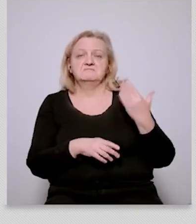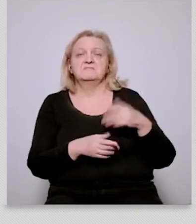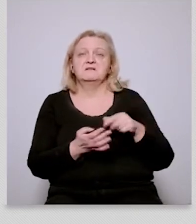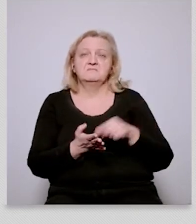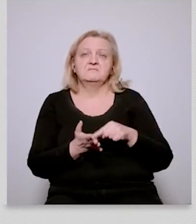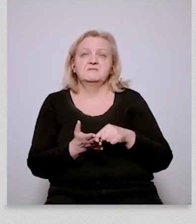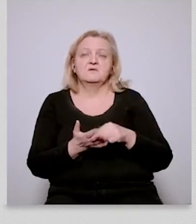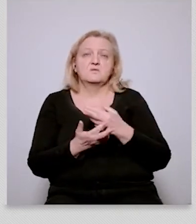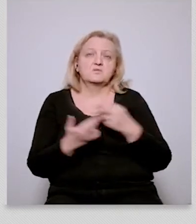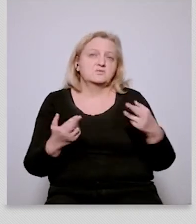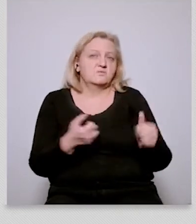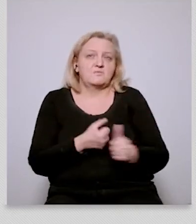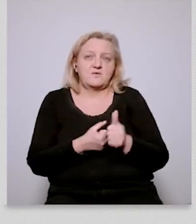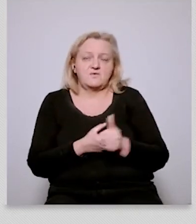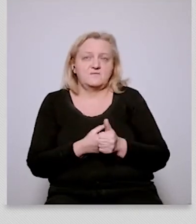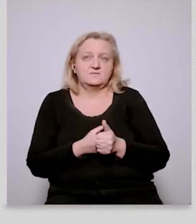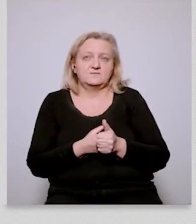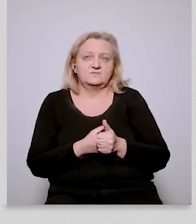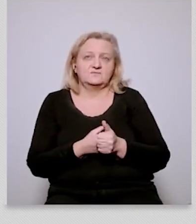z różnych powodów